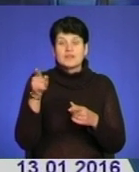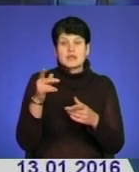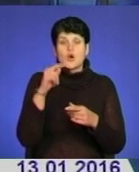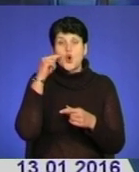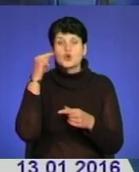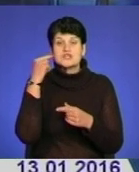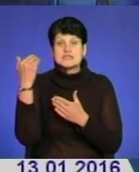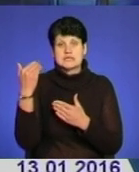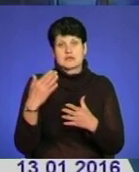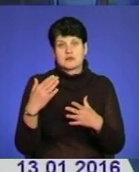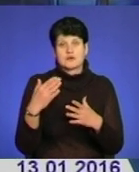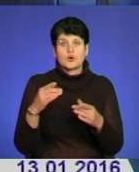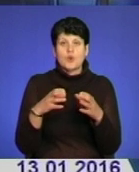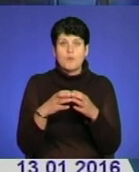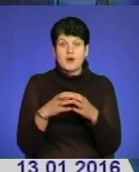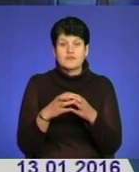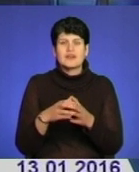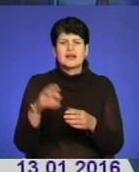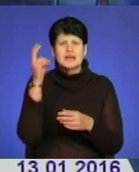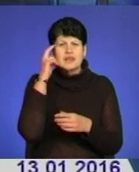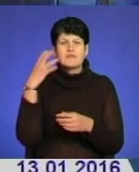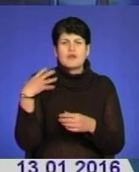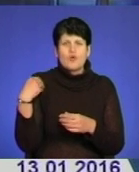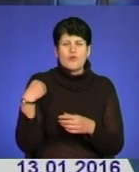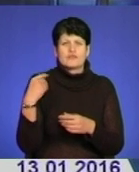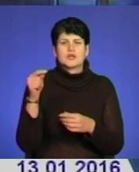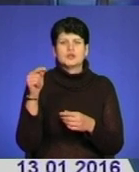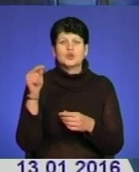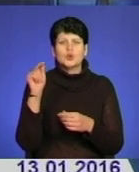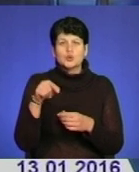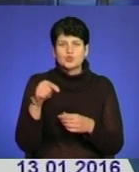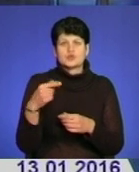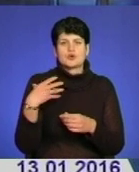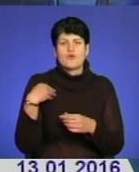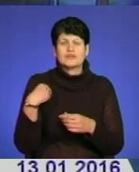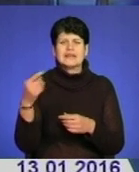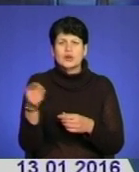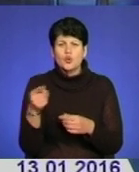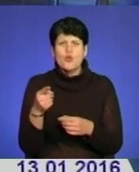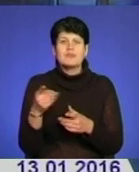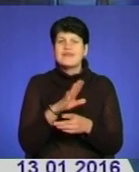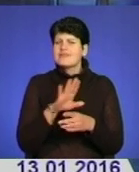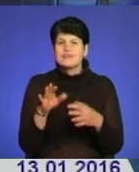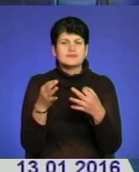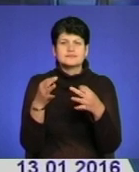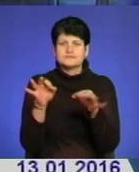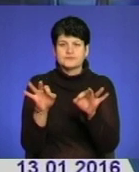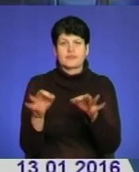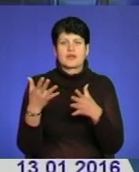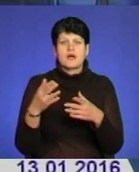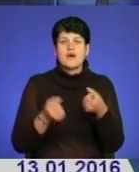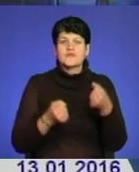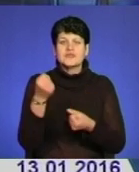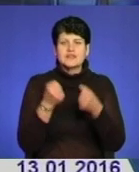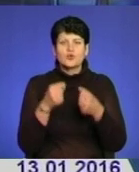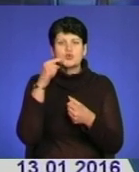Ігоря Кисаєва. У Києві, Львові, Луцьку, Рівному, Ковелі та Тернополі активісти патріотичних громадських організацій не випускають автівки російської